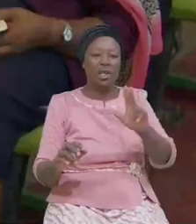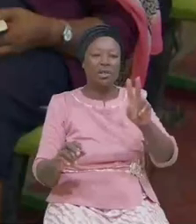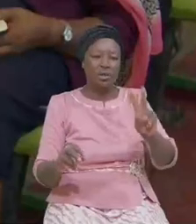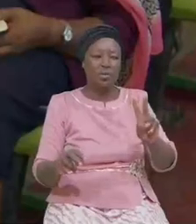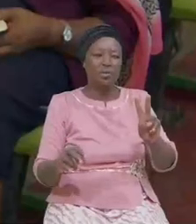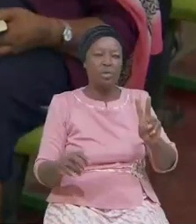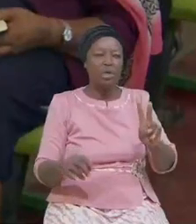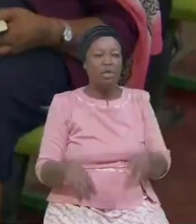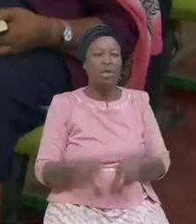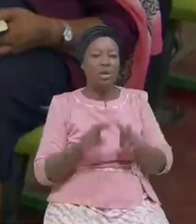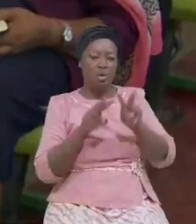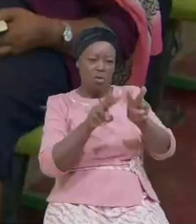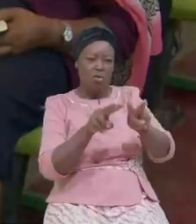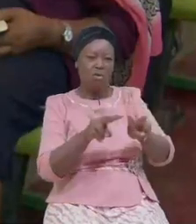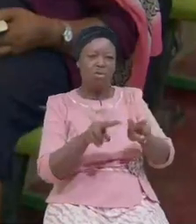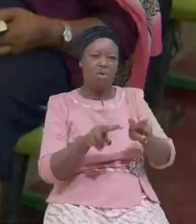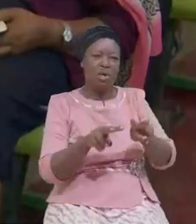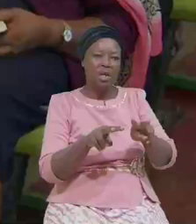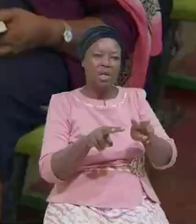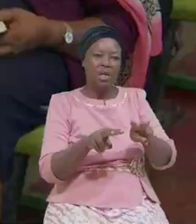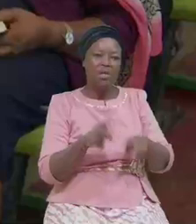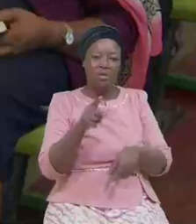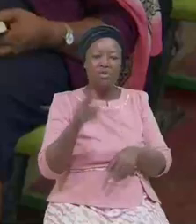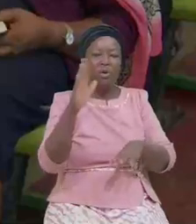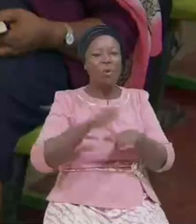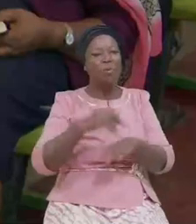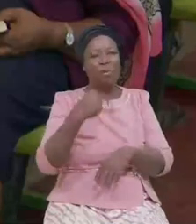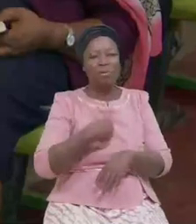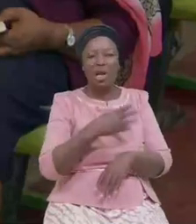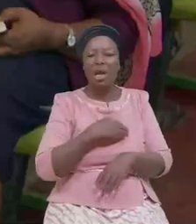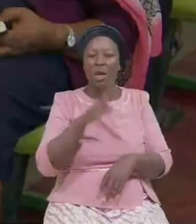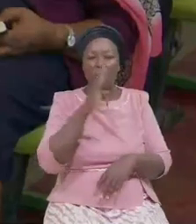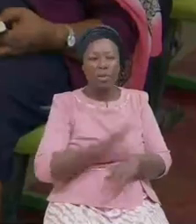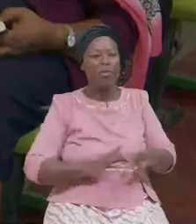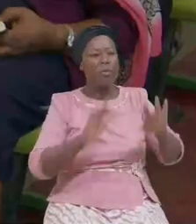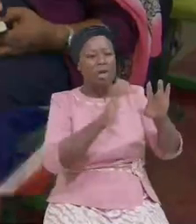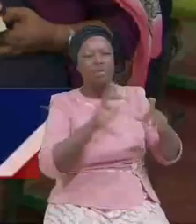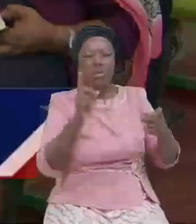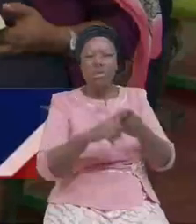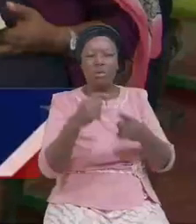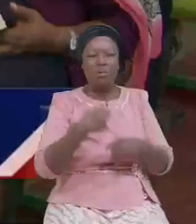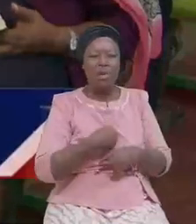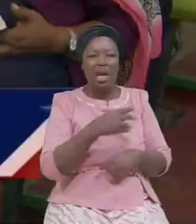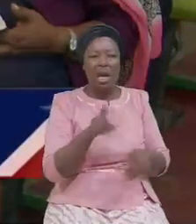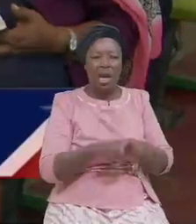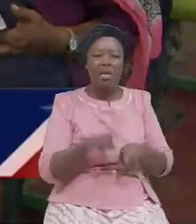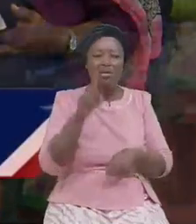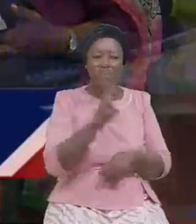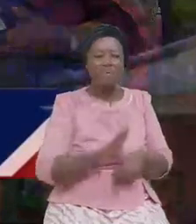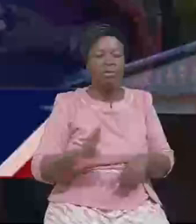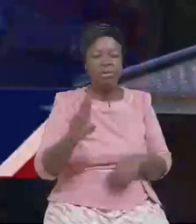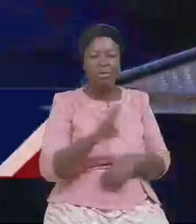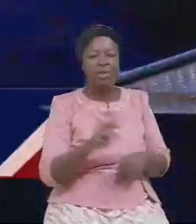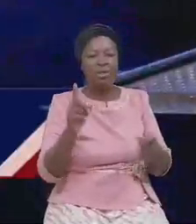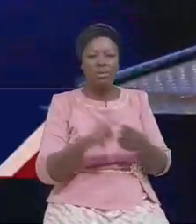verset 32. Il dit, verset 32, je cours dans la voie de ta droiture commandement. Enseigne-moi, Éternel, la